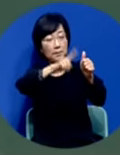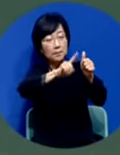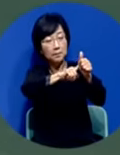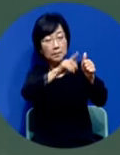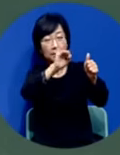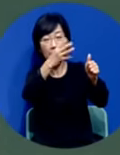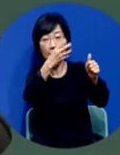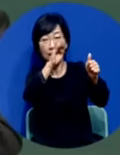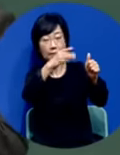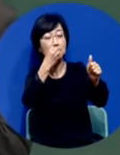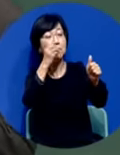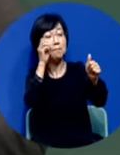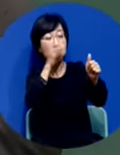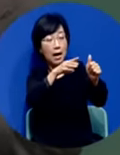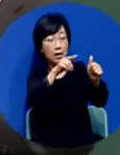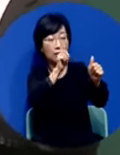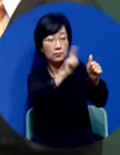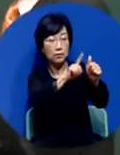가라.